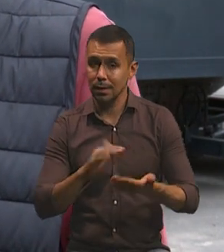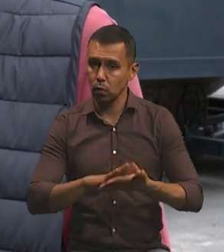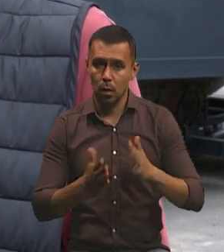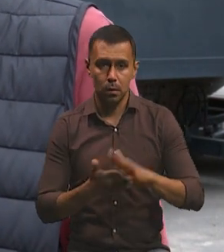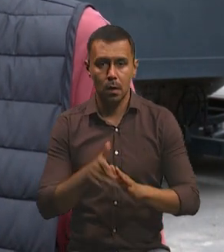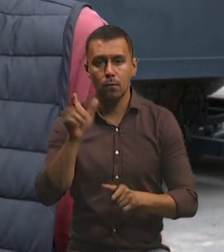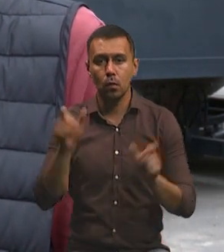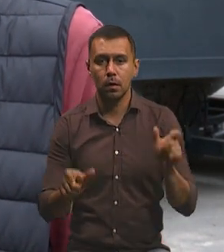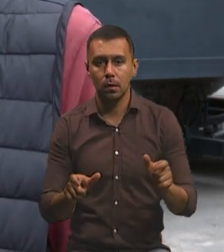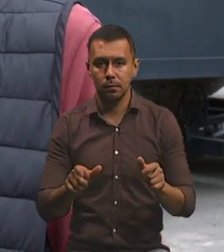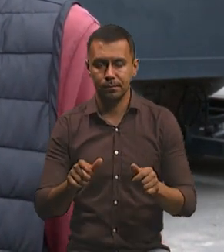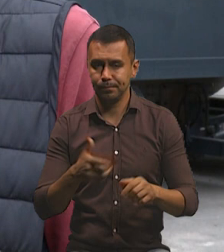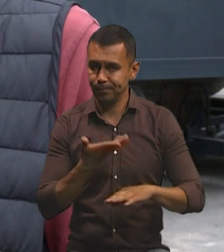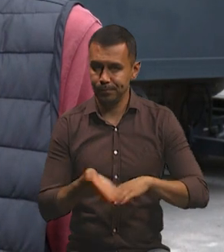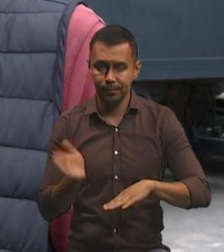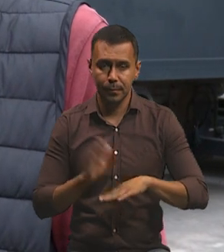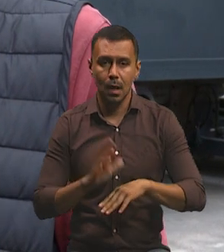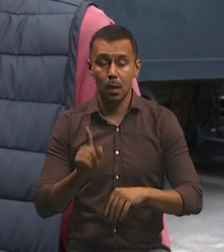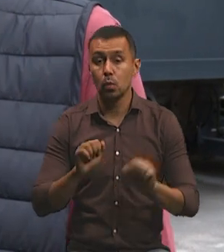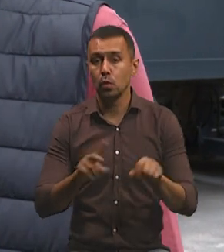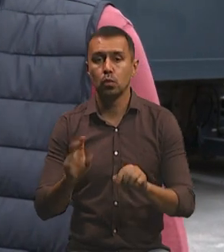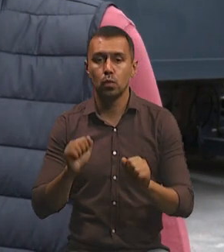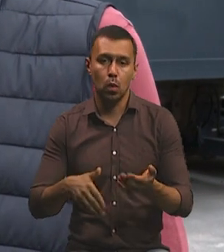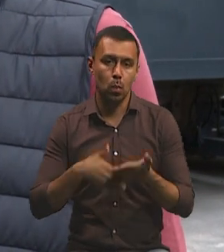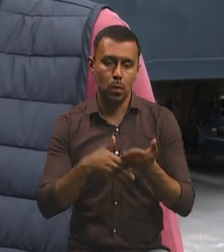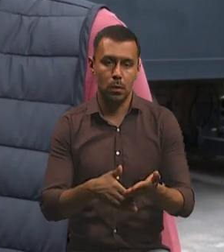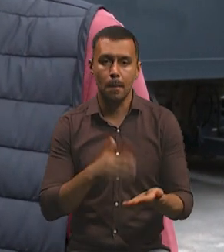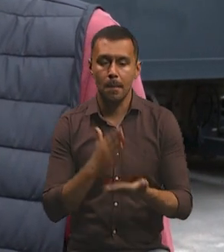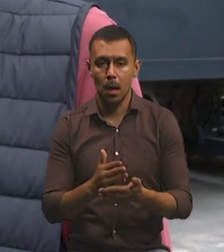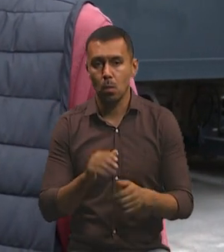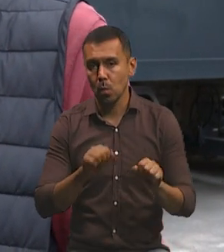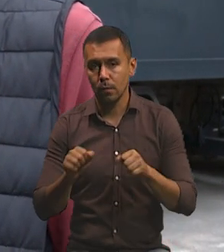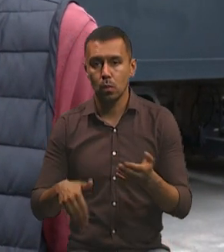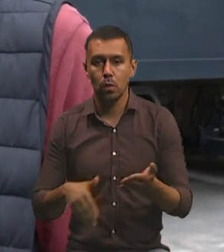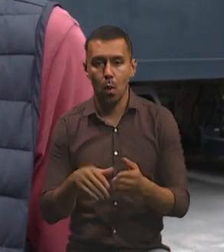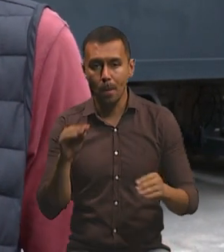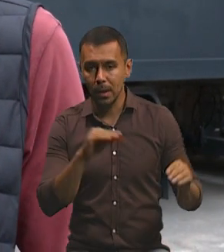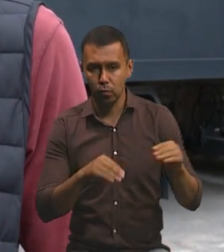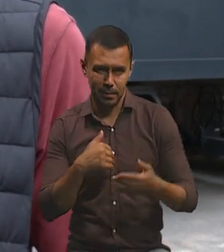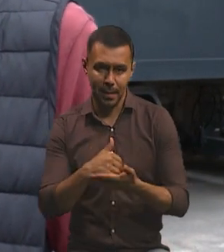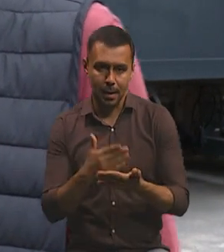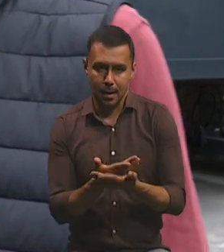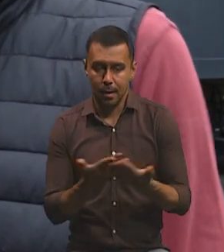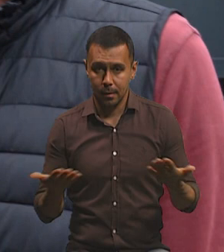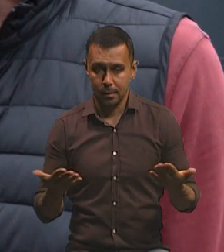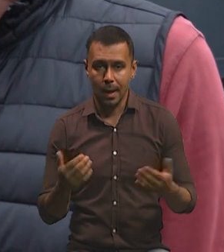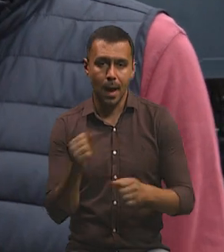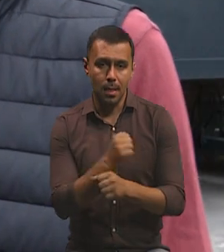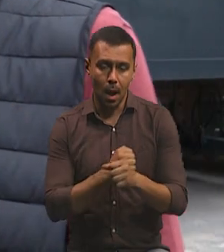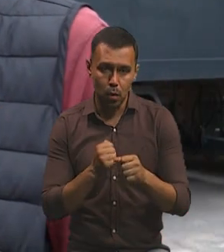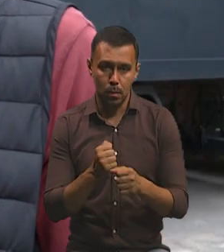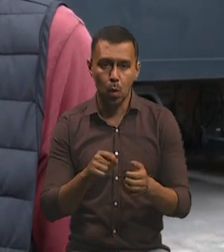в людей скрутна. Але можливо, хтось може допомогти, має можливість допомогти комплектуючим, тобто там